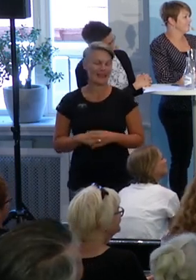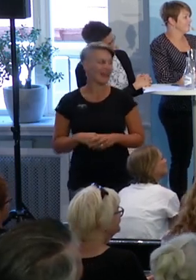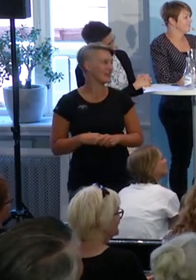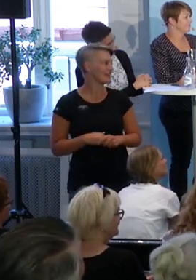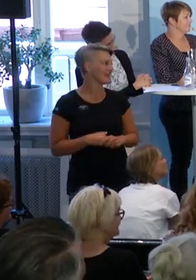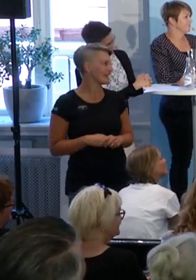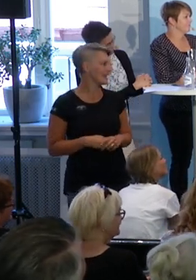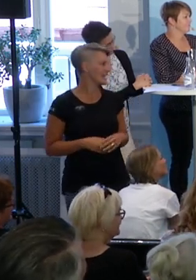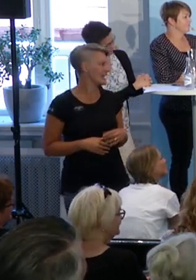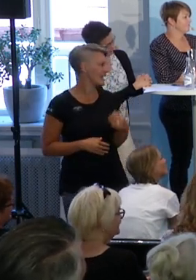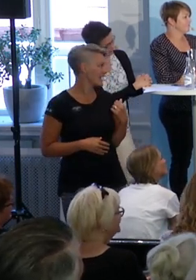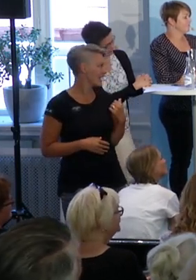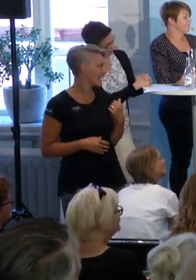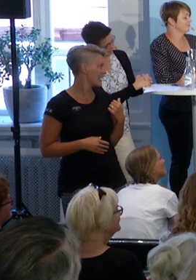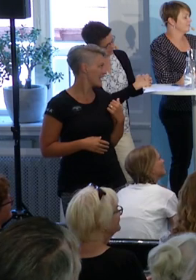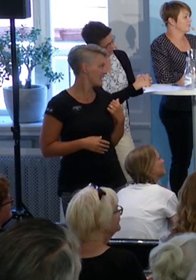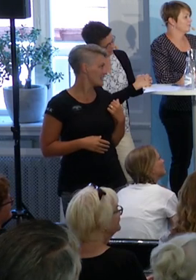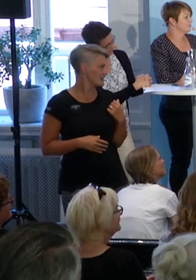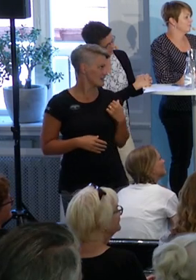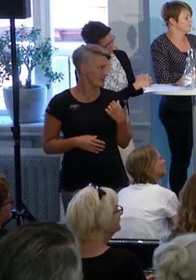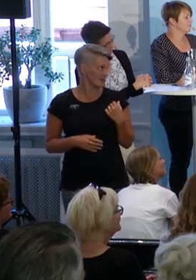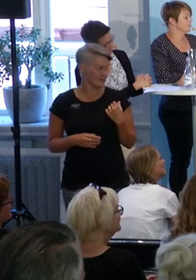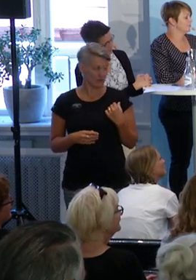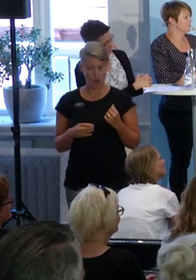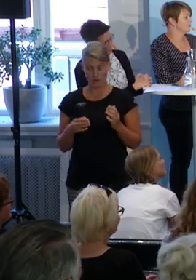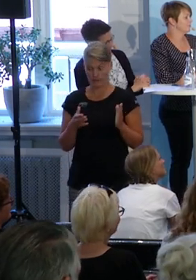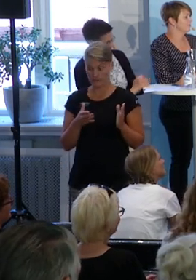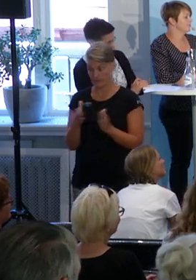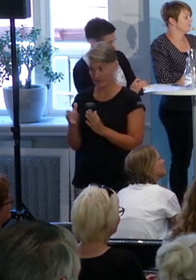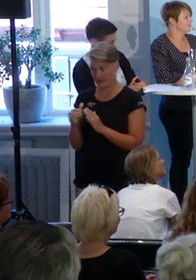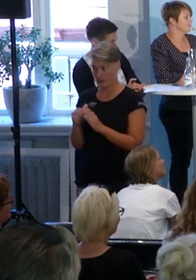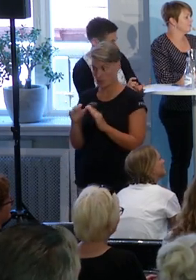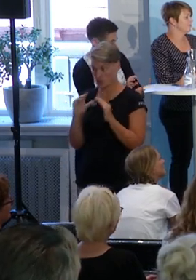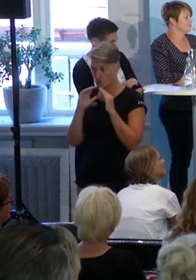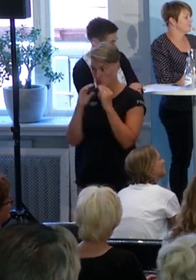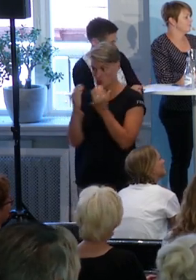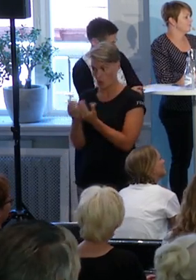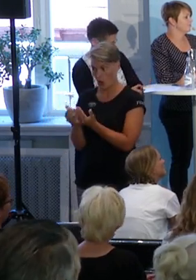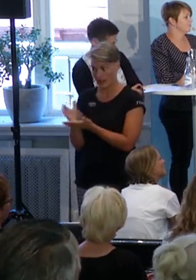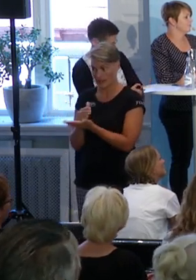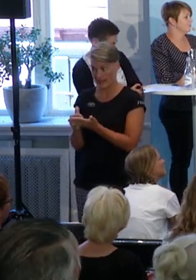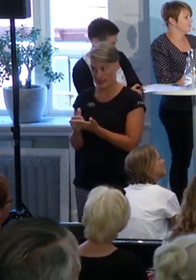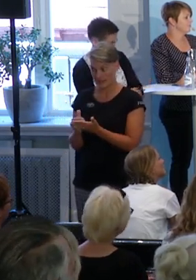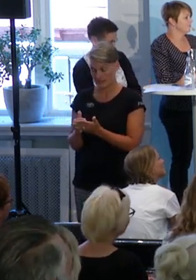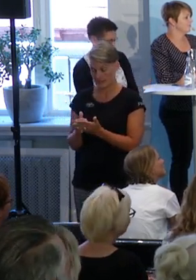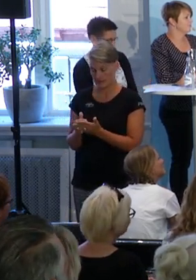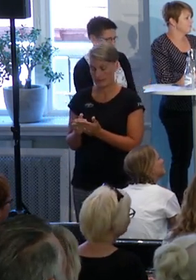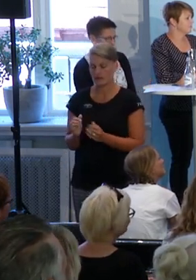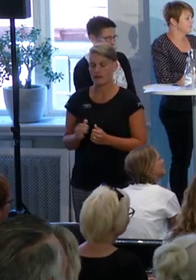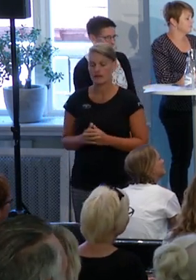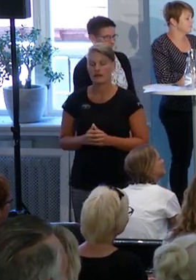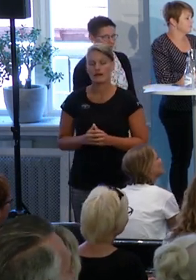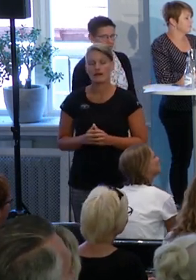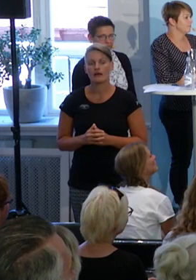snabbt också hinna med lite mer om den sociala delen? Och då vänder mig till er tre framförallt. Och då undrar jag så